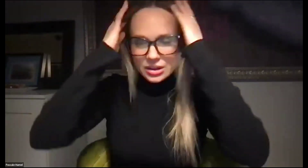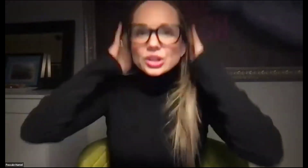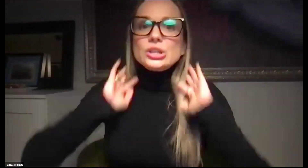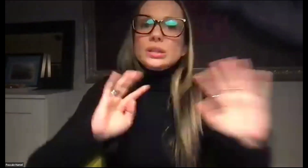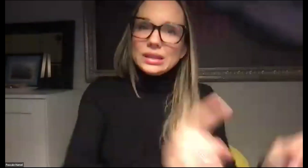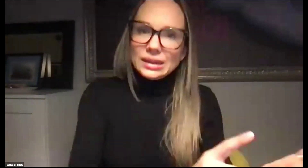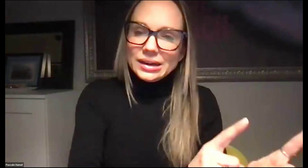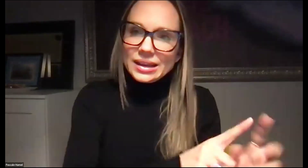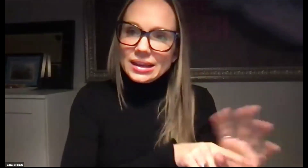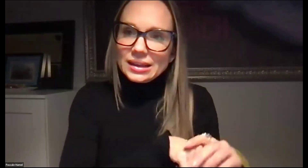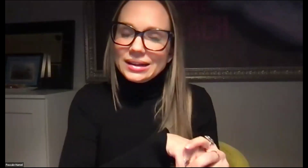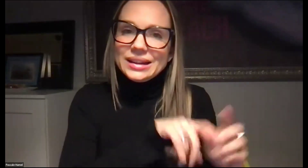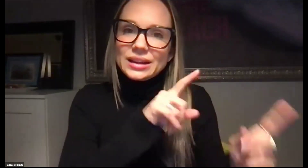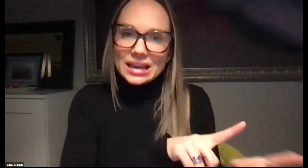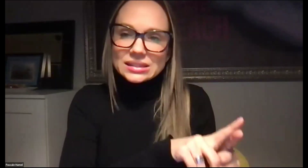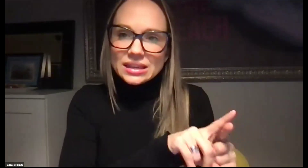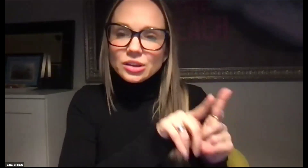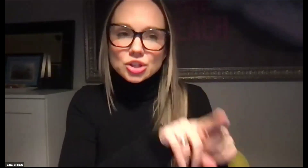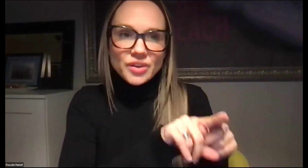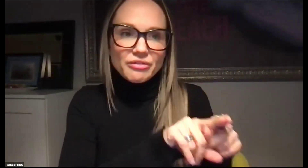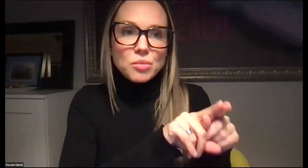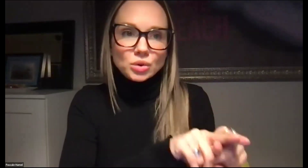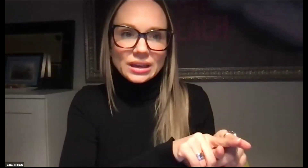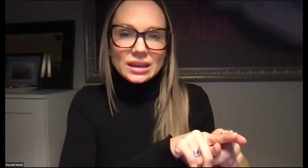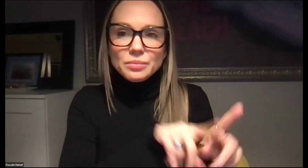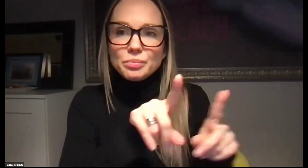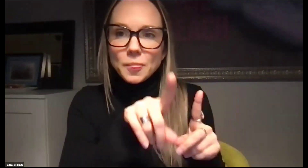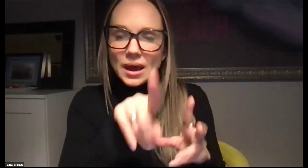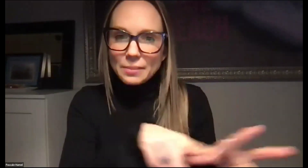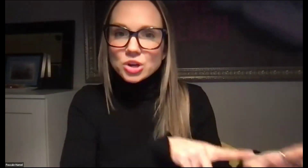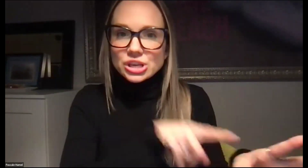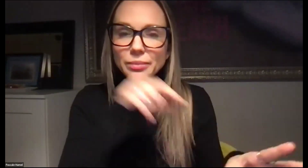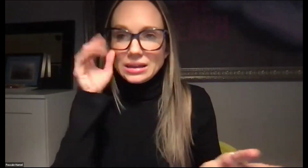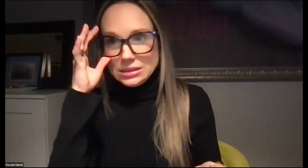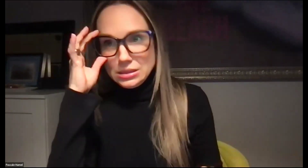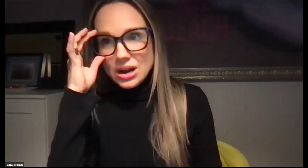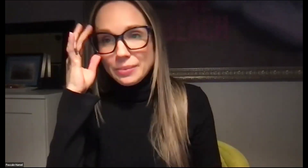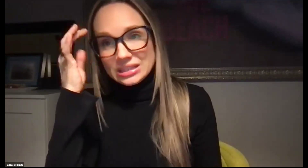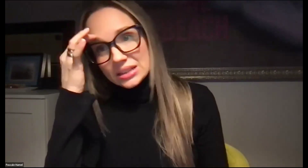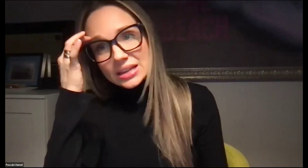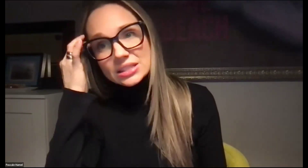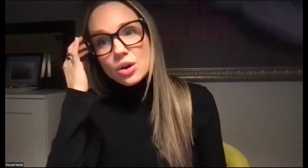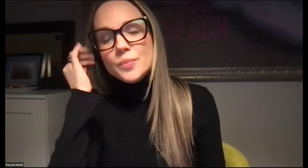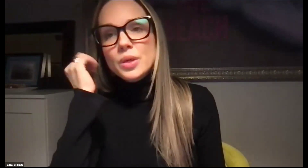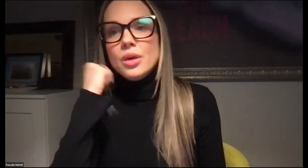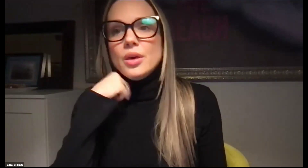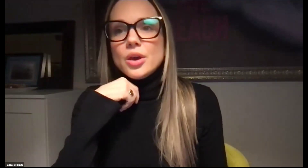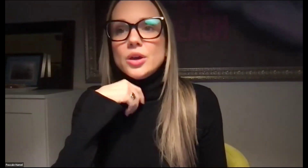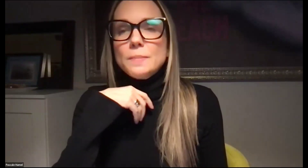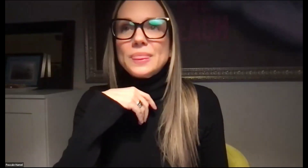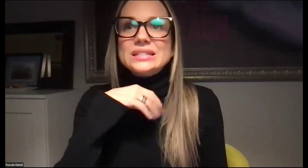C'est ça. Les classiques que je vais vous montrer dans la prochaine partie de la